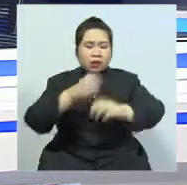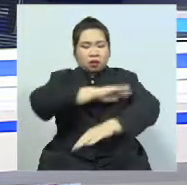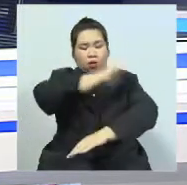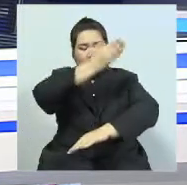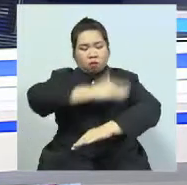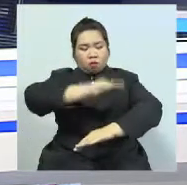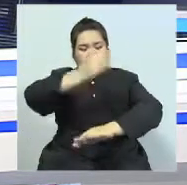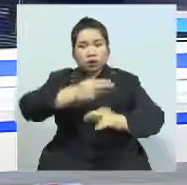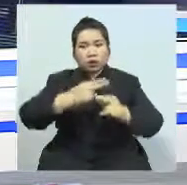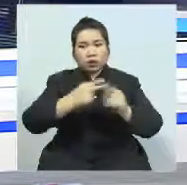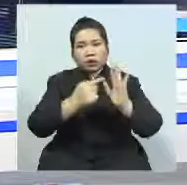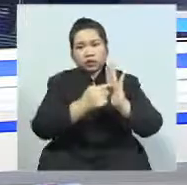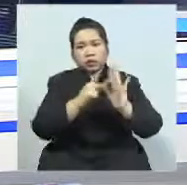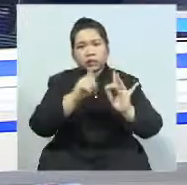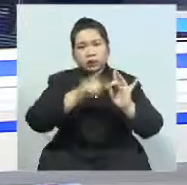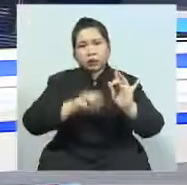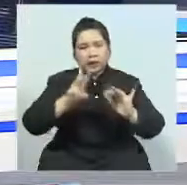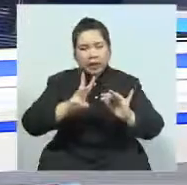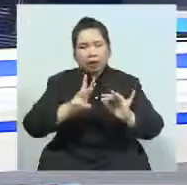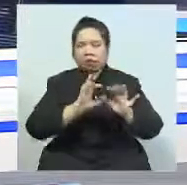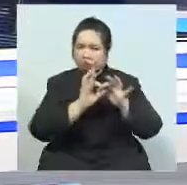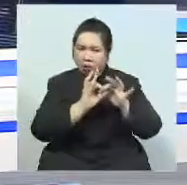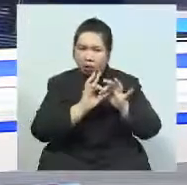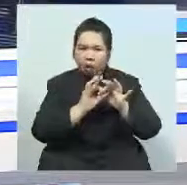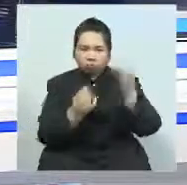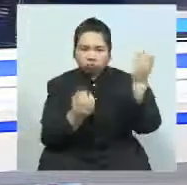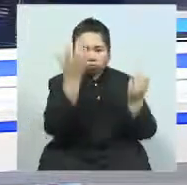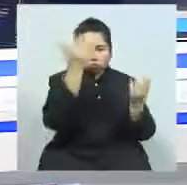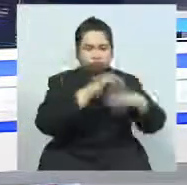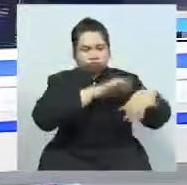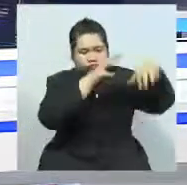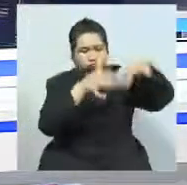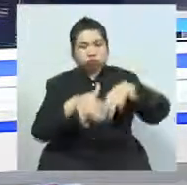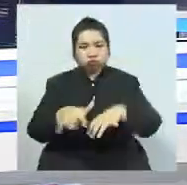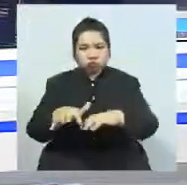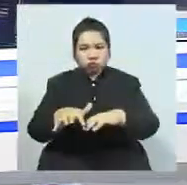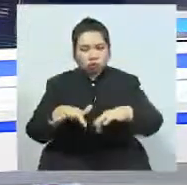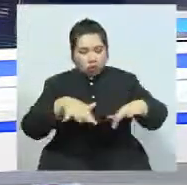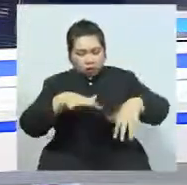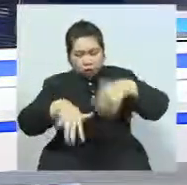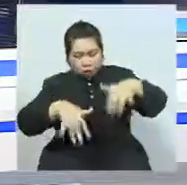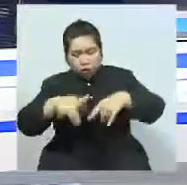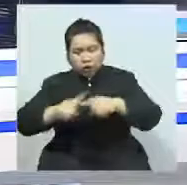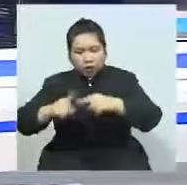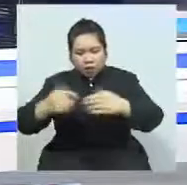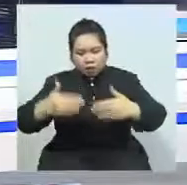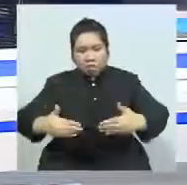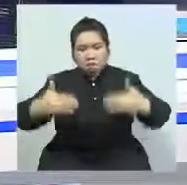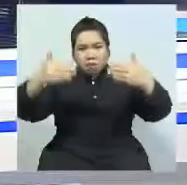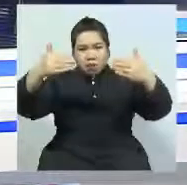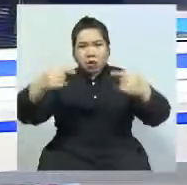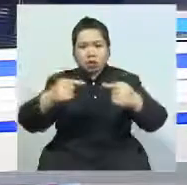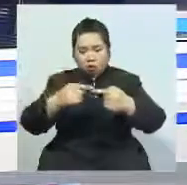แก้วตอนนี้ชาวบ้านในพื้นที่บอกว่าน่าเป็นห่วงค่ะฝ่ายปกครองและชาวบ้านในพื้นที่เสี่ยงเนี่ยต้องไปช่วยกันเปิดประตูระบายน้ำฝาย